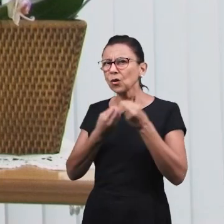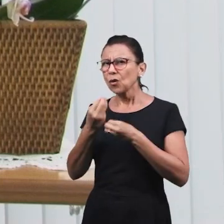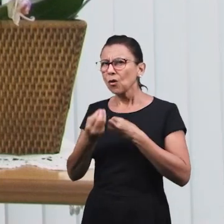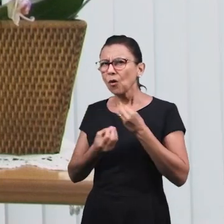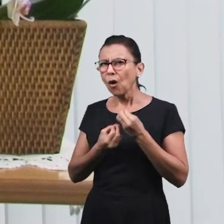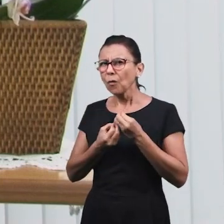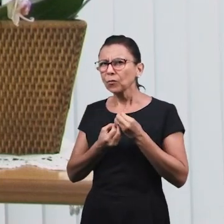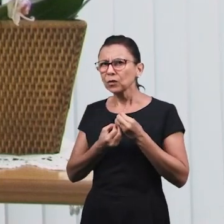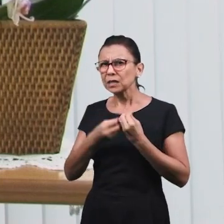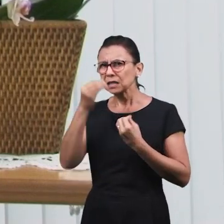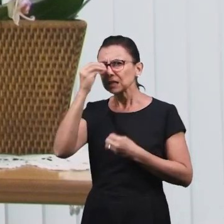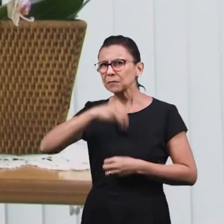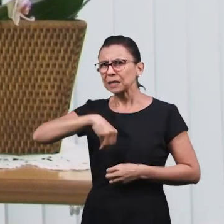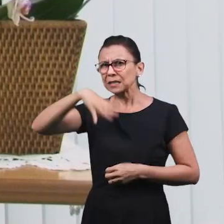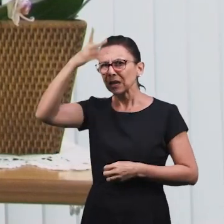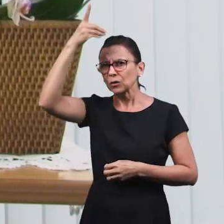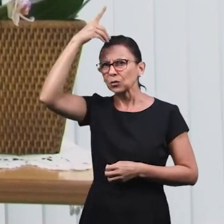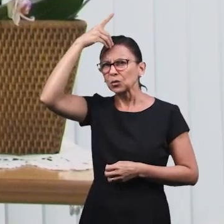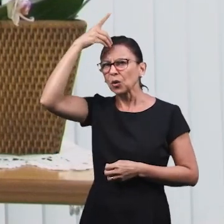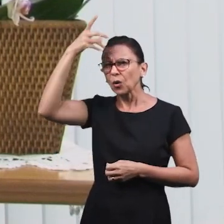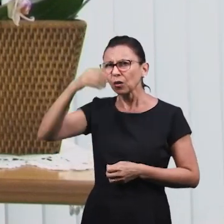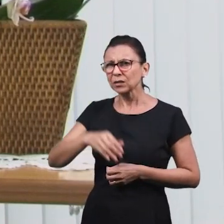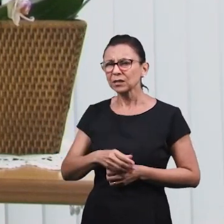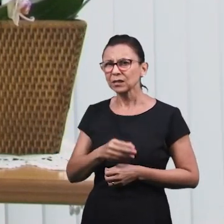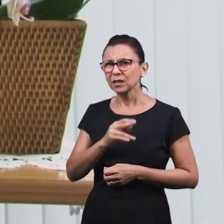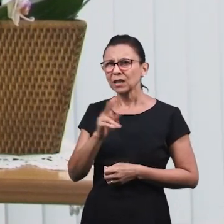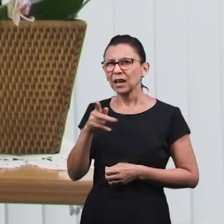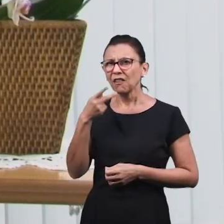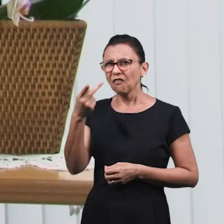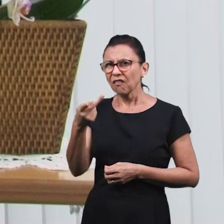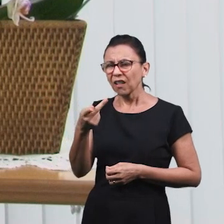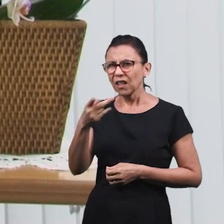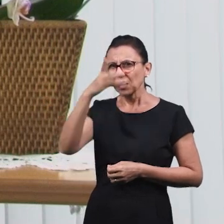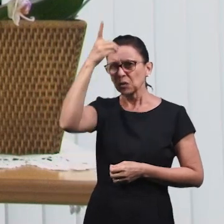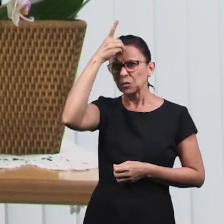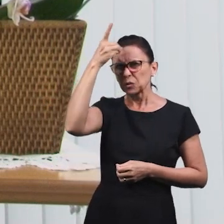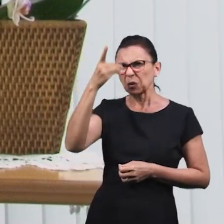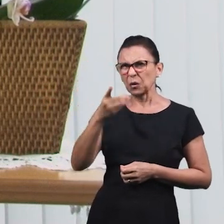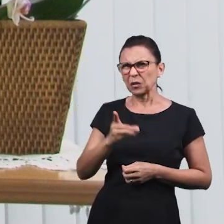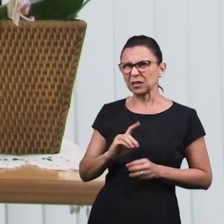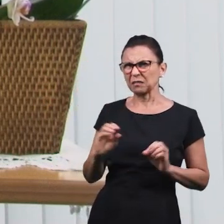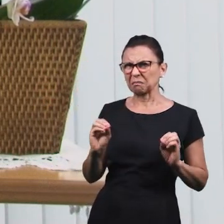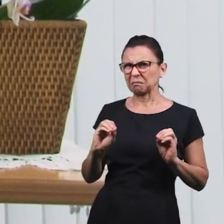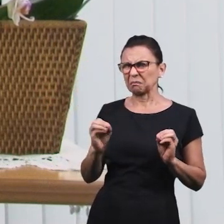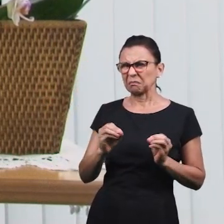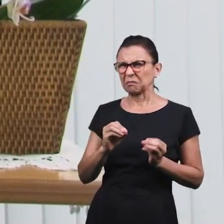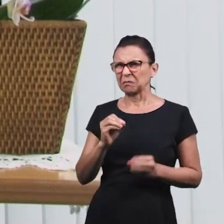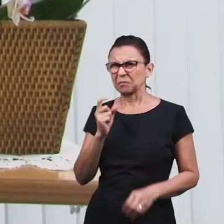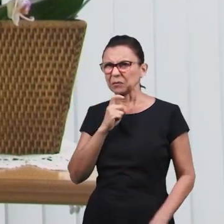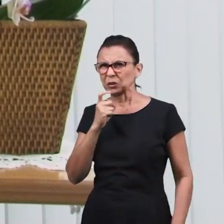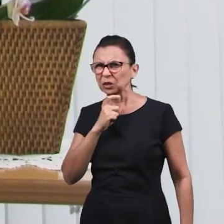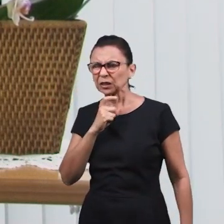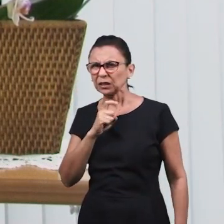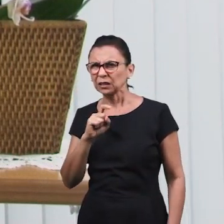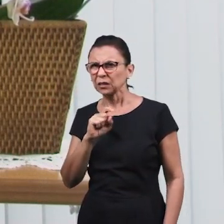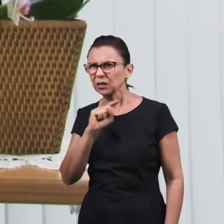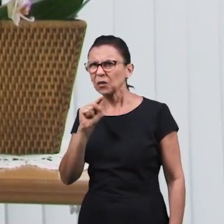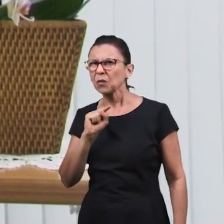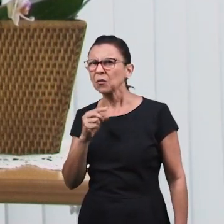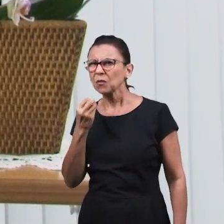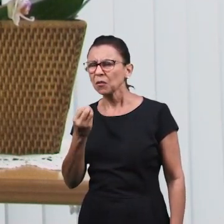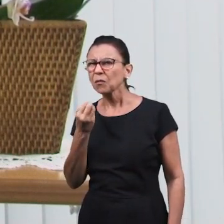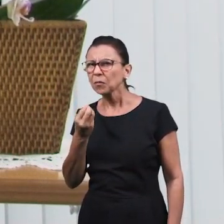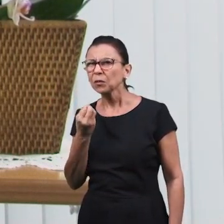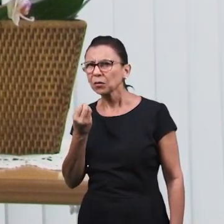par le sang de Jésus? Qui peut nier l'évidence des dons spirituels? Qui peut nier l'évidence de la